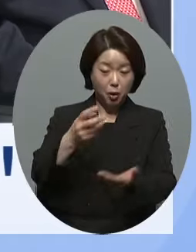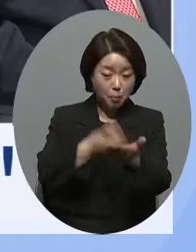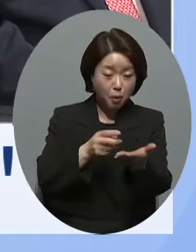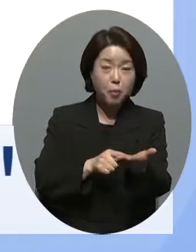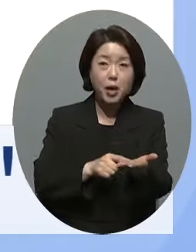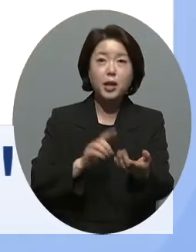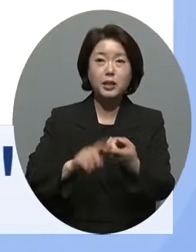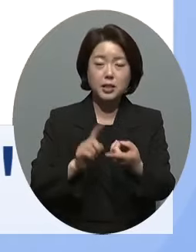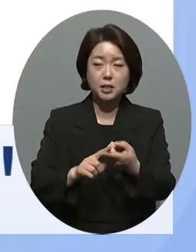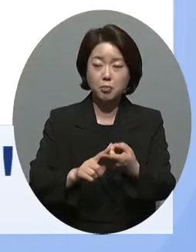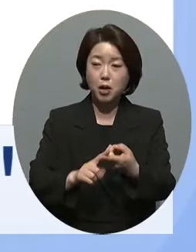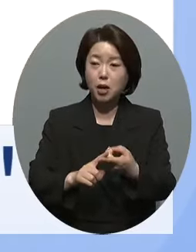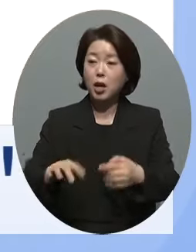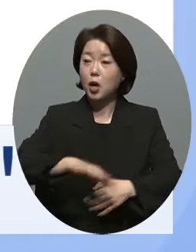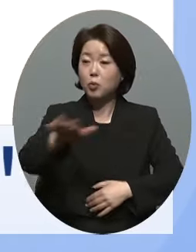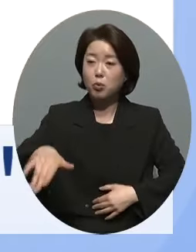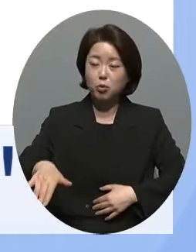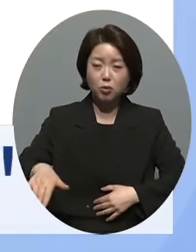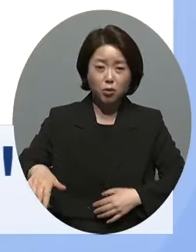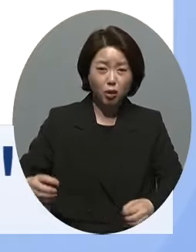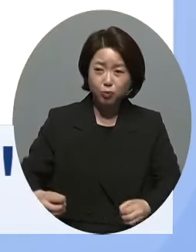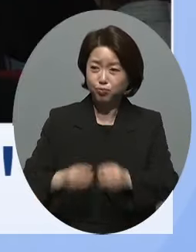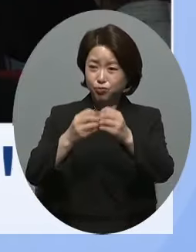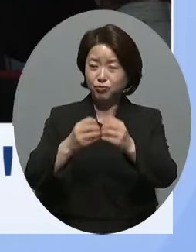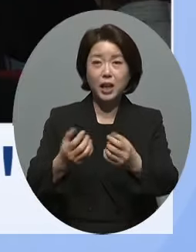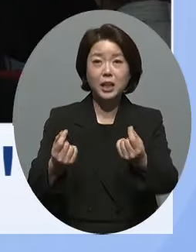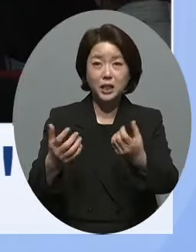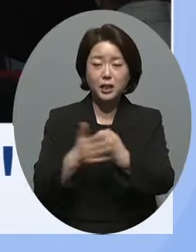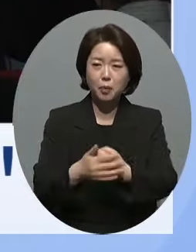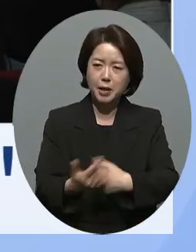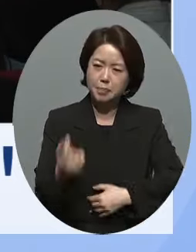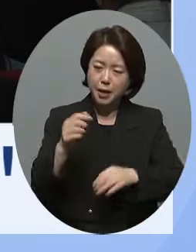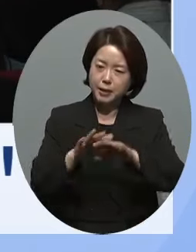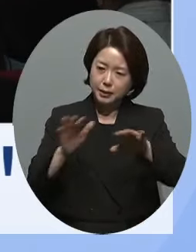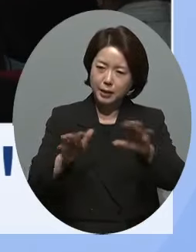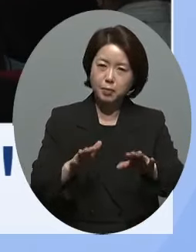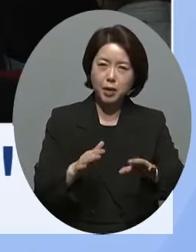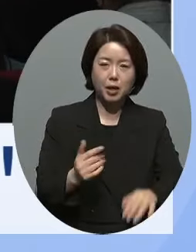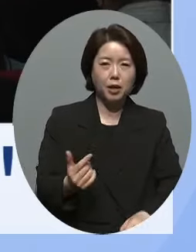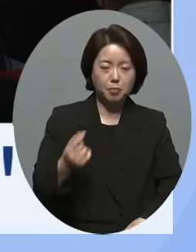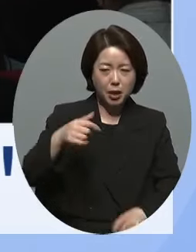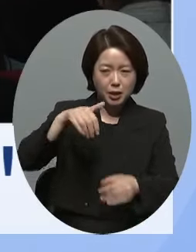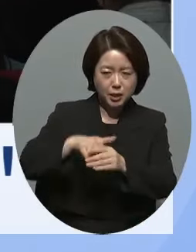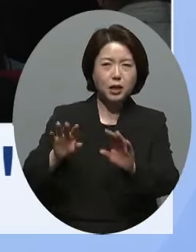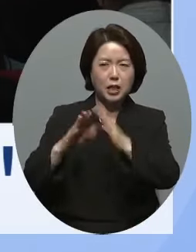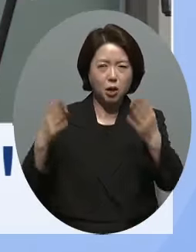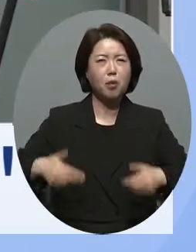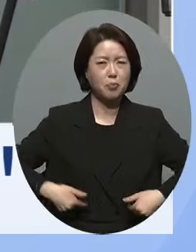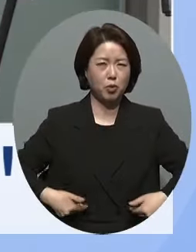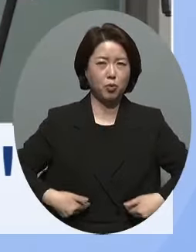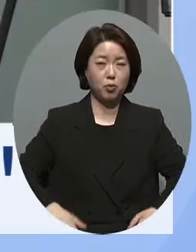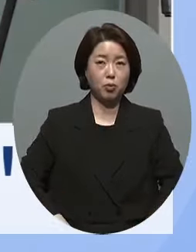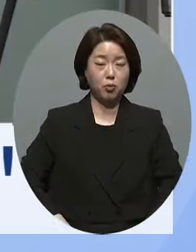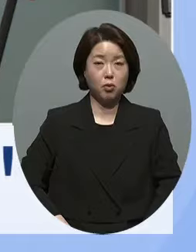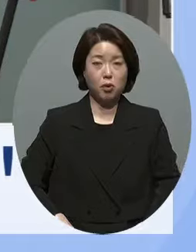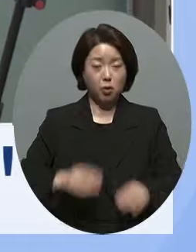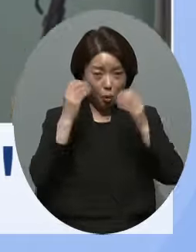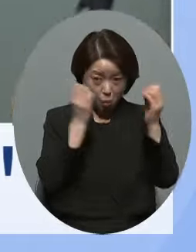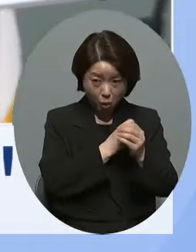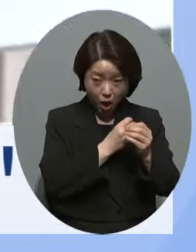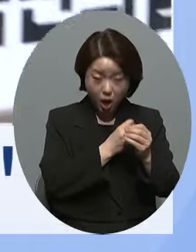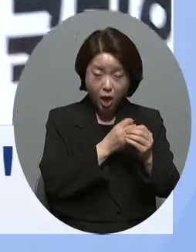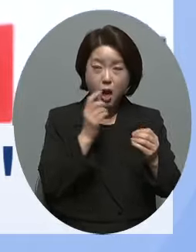이거는 당내 여러가지 이해 관계가음 이니까 이것만 정리하고 빨리 조기 전대로 넘어가는게 전 맞다고 봅니다 그래서 불필요한 오해 혹은 한동훈 현장의